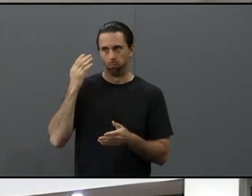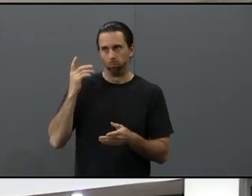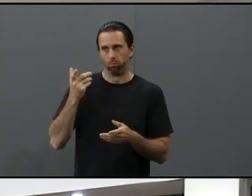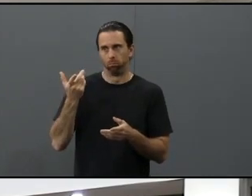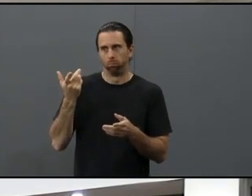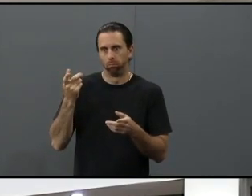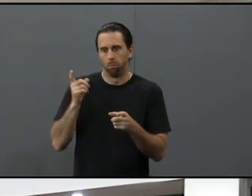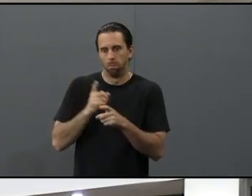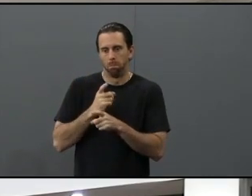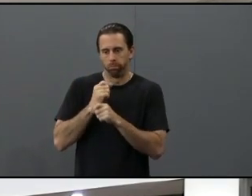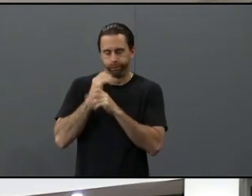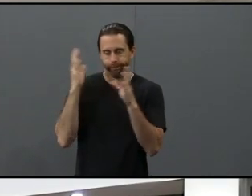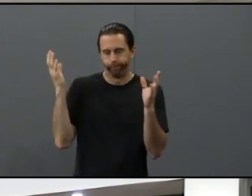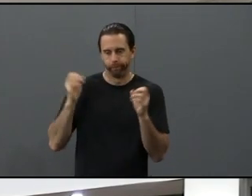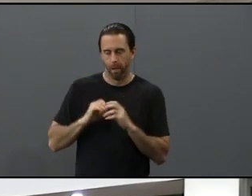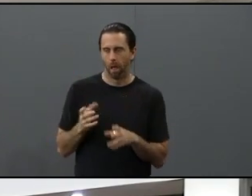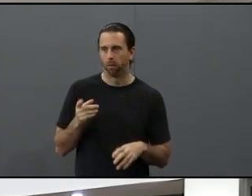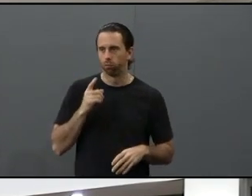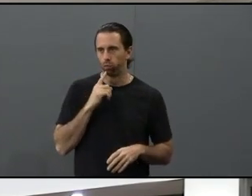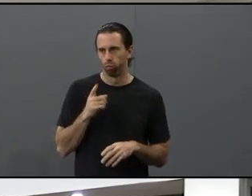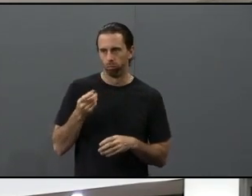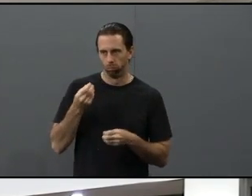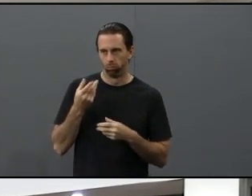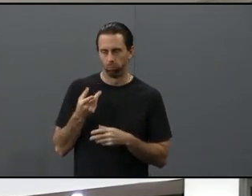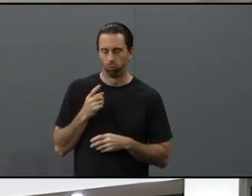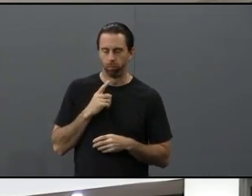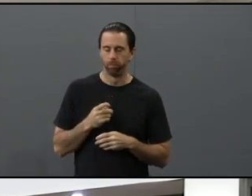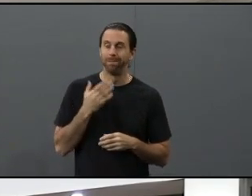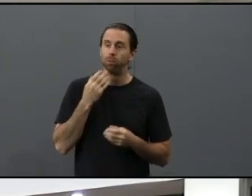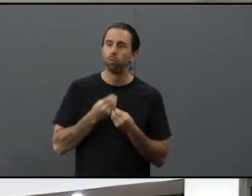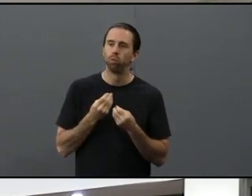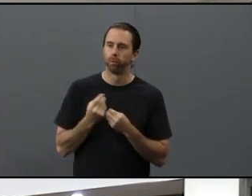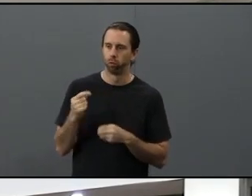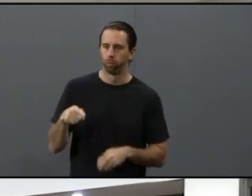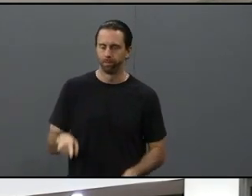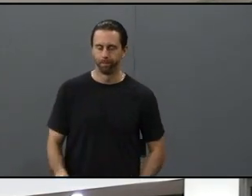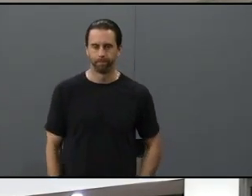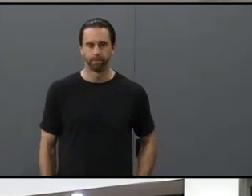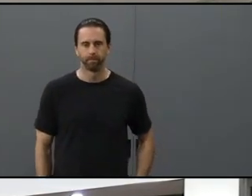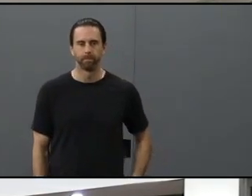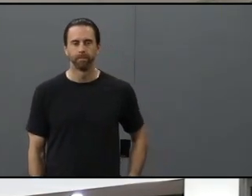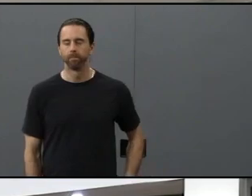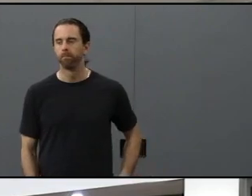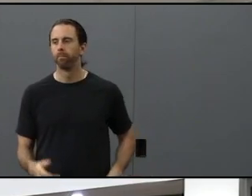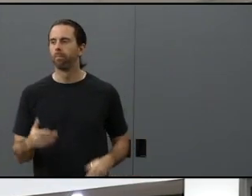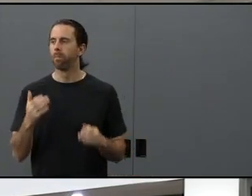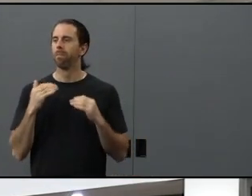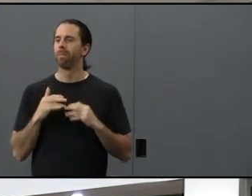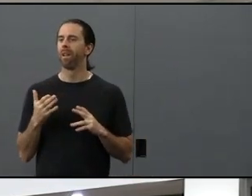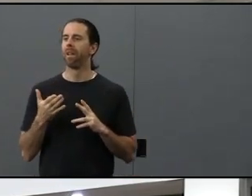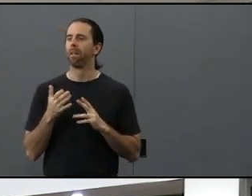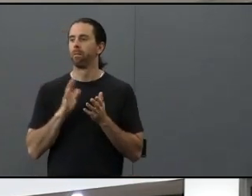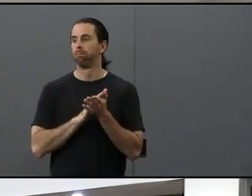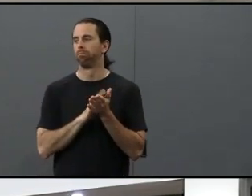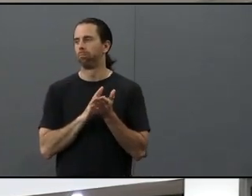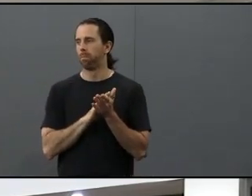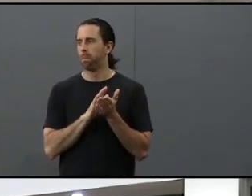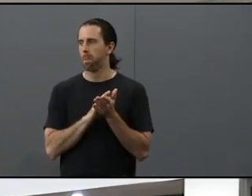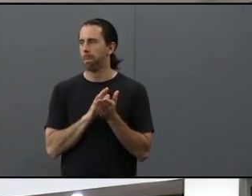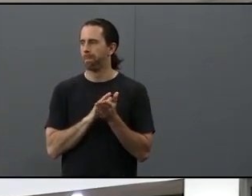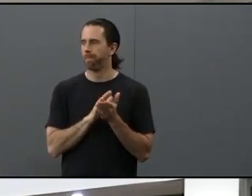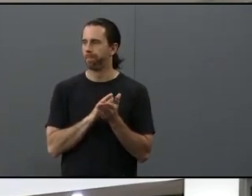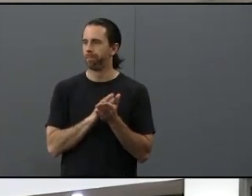qu'est-ce qui est bon puis pas bon merci beaucoup merci beaucoup monsieur Brochu très apprécié euh prochaine intervenant madame merci